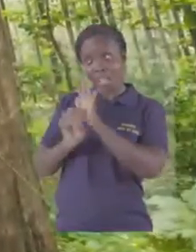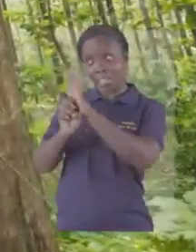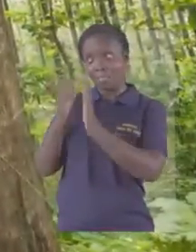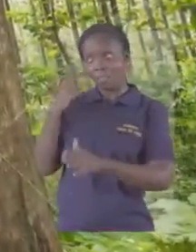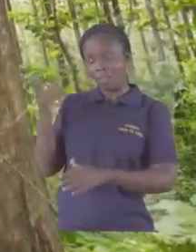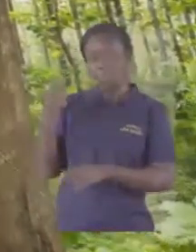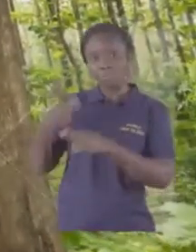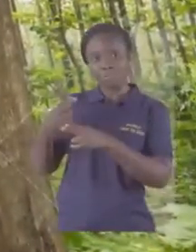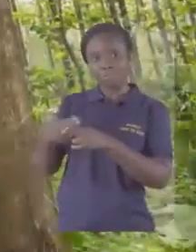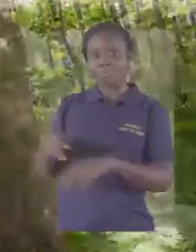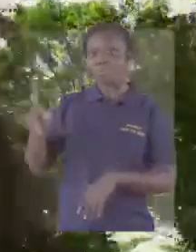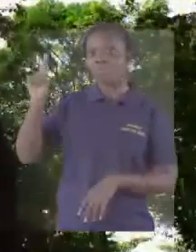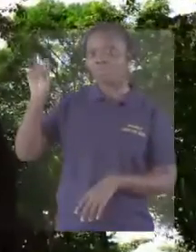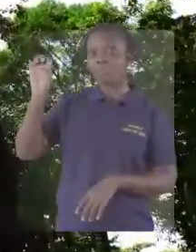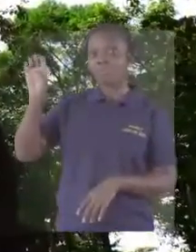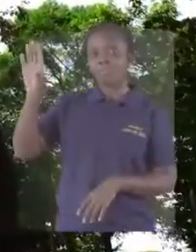le teck,